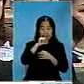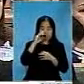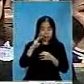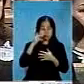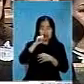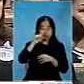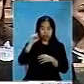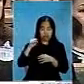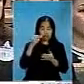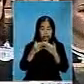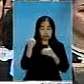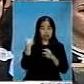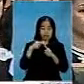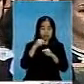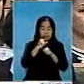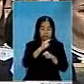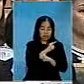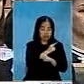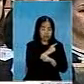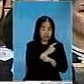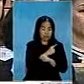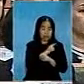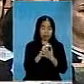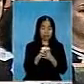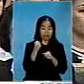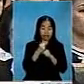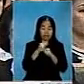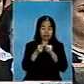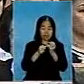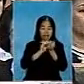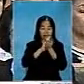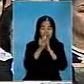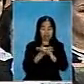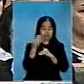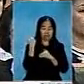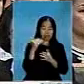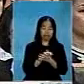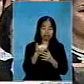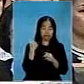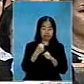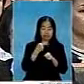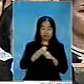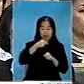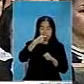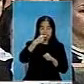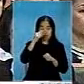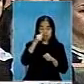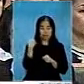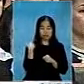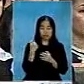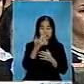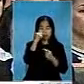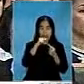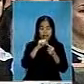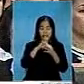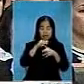ภาสูงเป็นสภาพี่เลี้ยงมาตั้งแต่เราเปลี่ยนแปลงการปกครองโดยอ้างตลอดเวลาว่าเนื่องจากประช